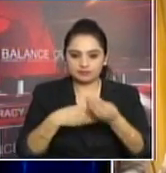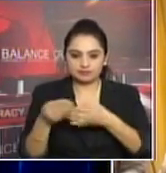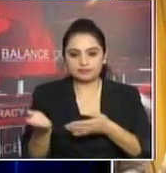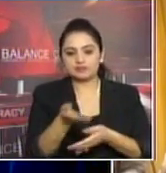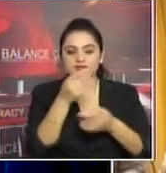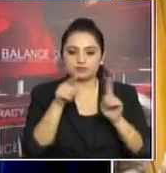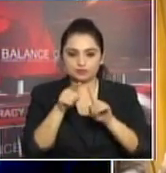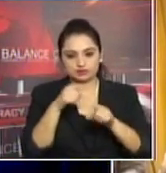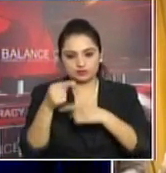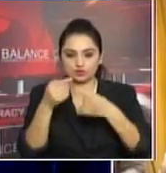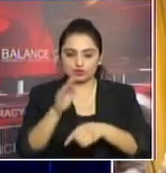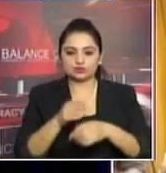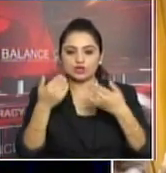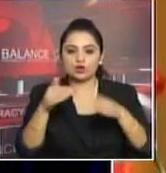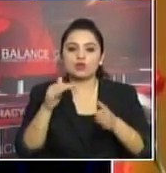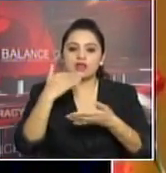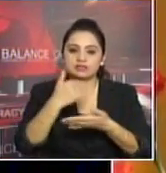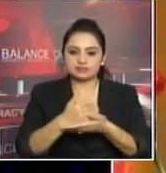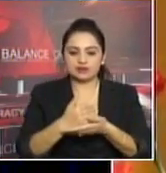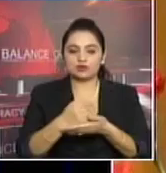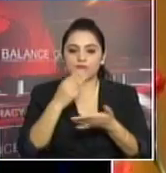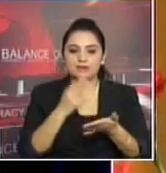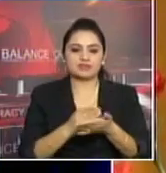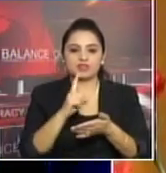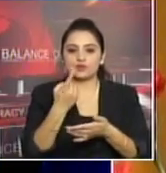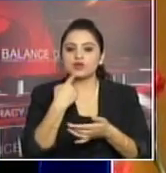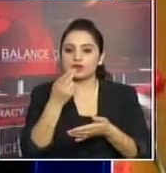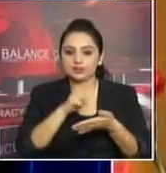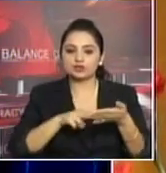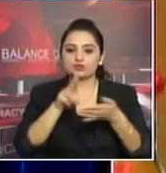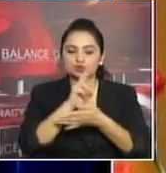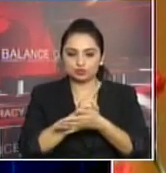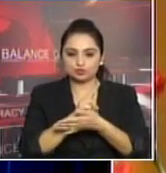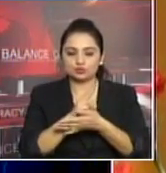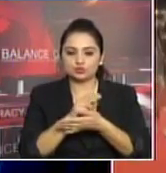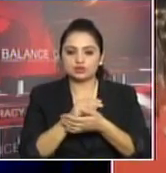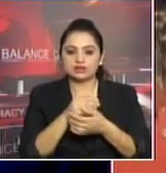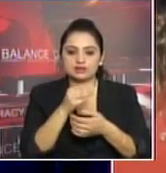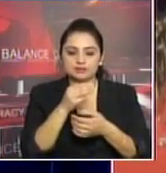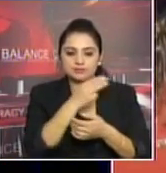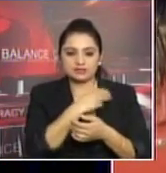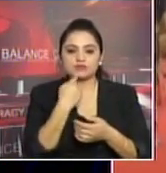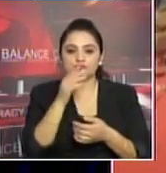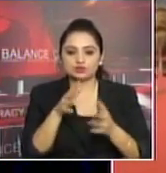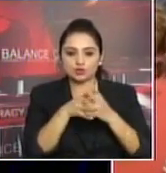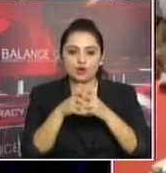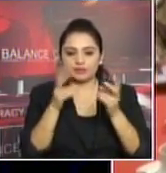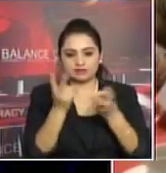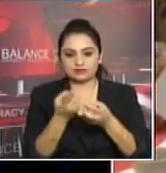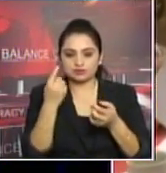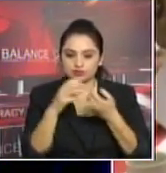क्रियाकलाप खुल्ला सिमानाका कारणले मात्र नभएको काठमाडौँ विश्वविद्यालयका उद्धव प्याकुरेलको भनाइ छ। अमेरिका जस्तो देशमा